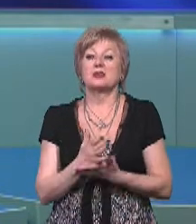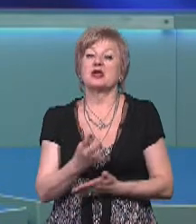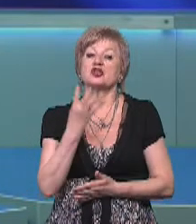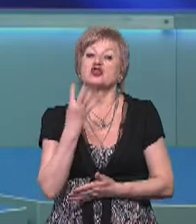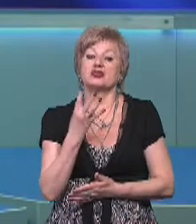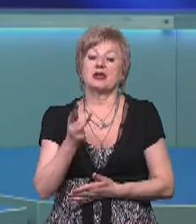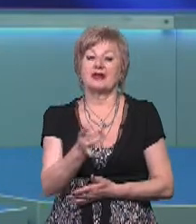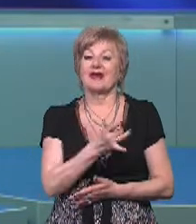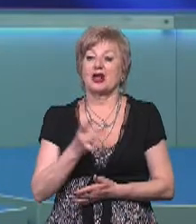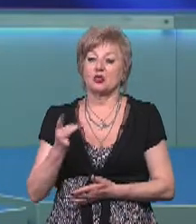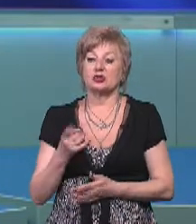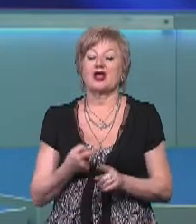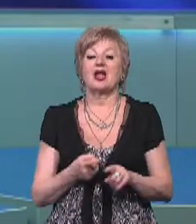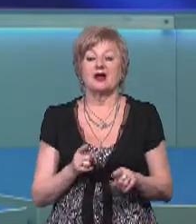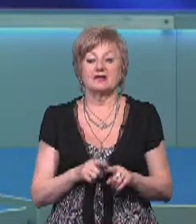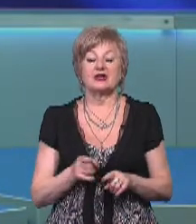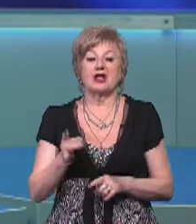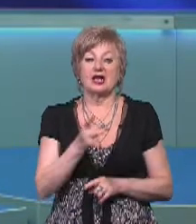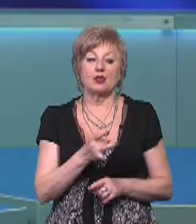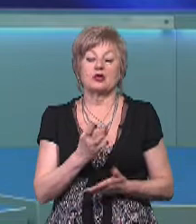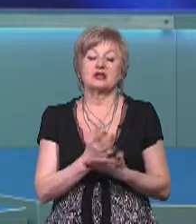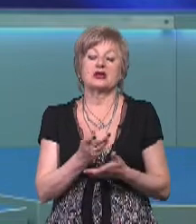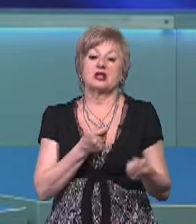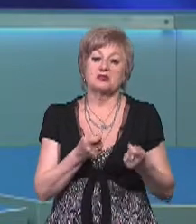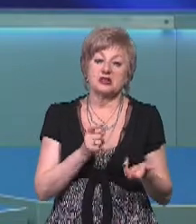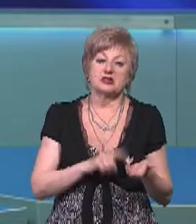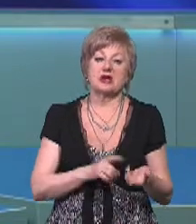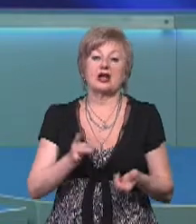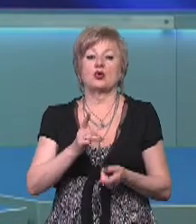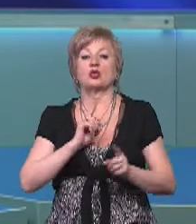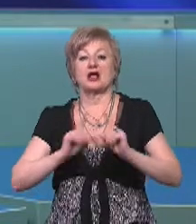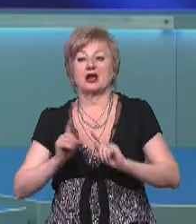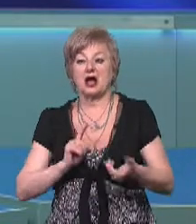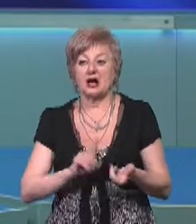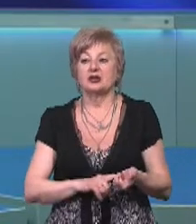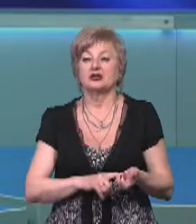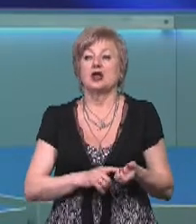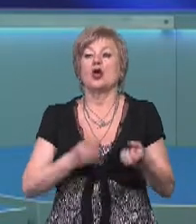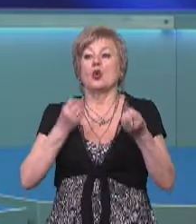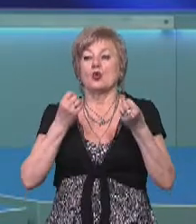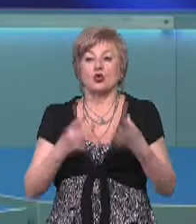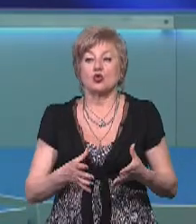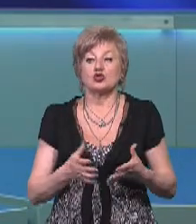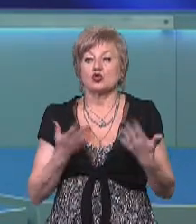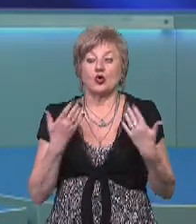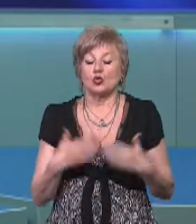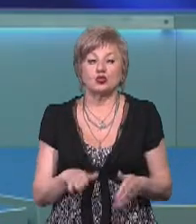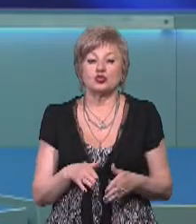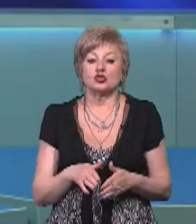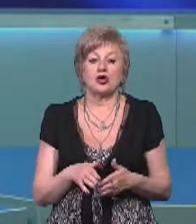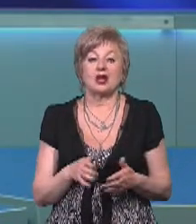таких райони. В цих районах працюють районні адміністрації, районні ради і ради ОТГ, які просто вже не знаходять